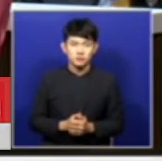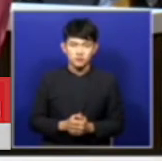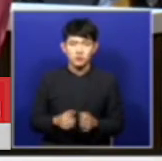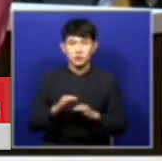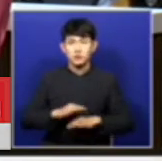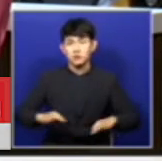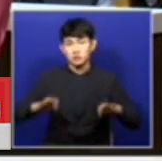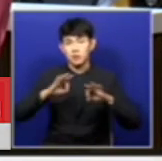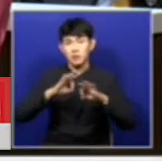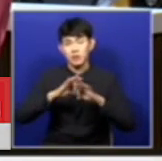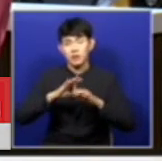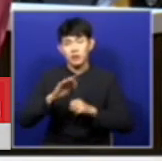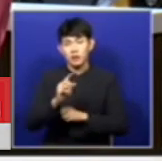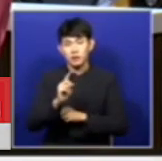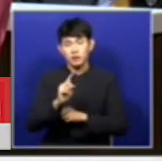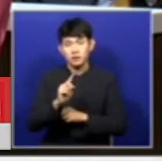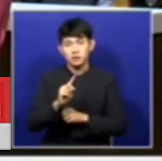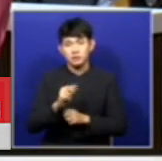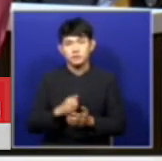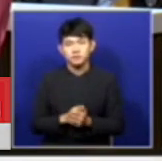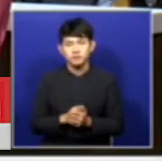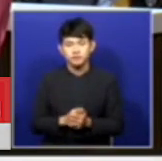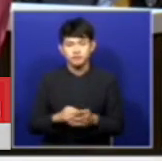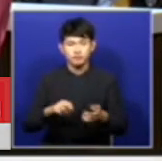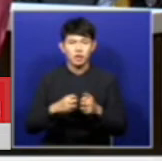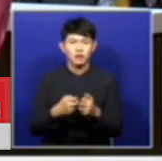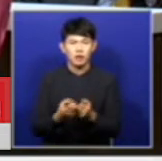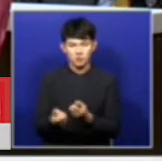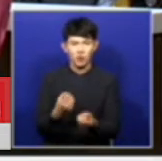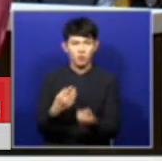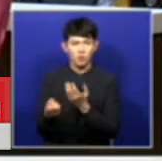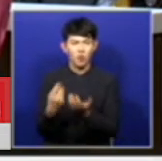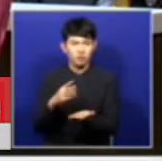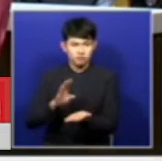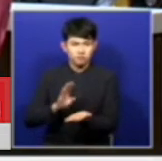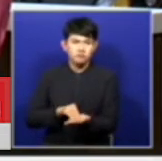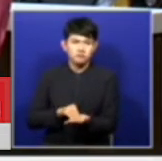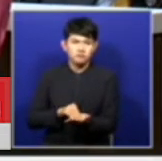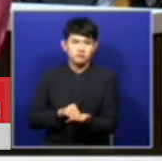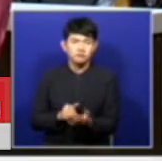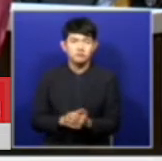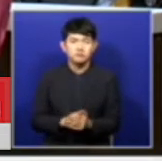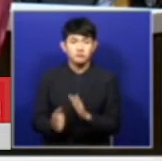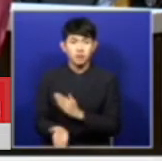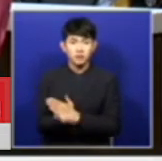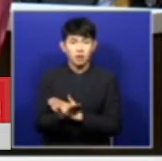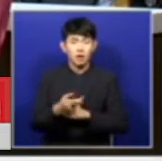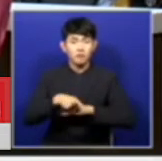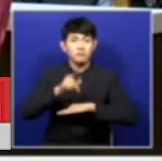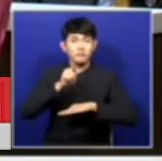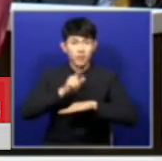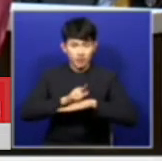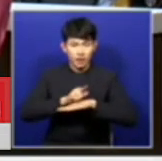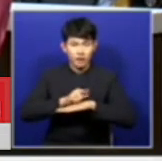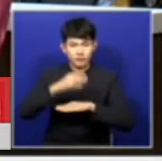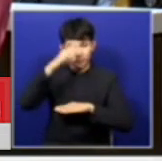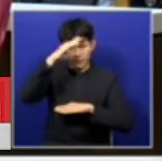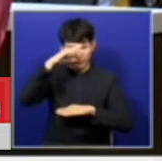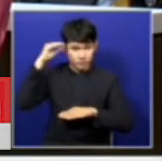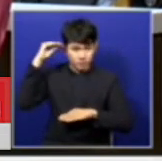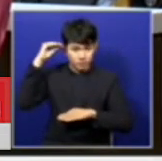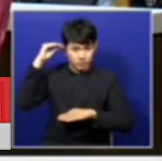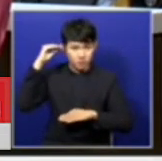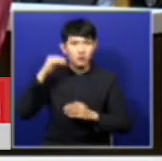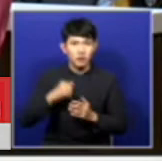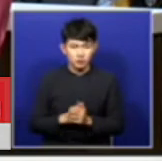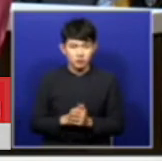ที่สุดคือการรับฟังเมื่อเช้าผมได้เรียนผ่านท่านประธานชวนหลีกภัยท่านประธานสภาผู้แทนราษฎ